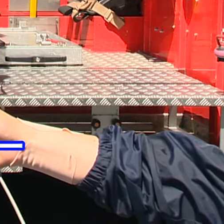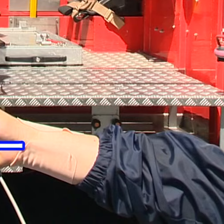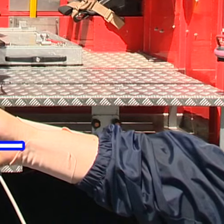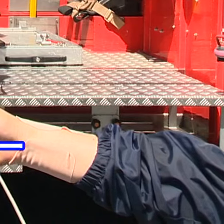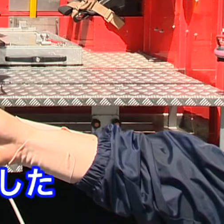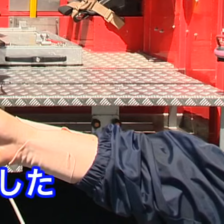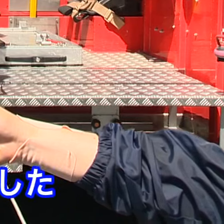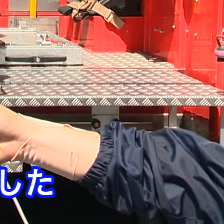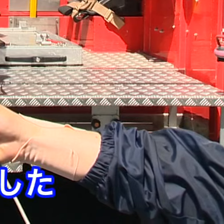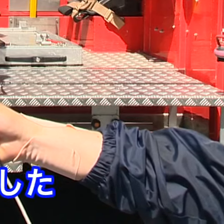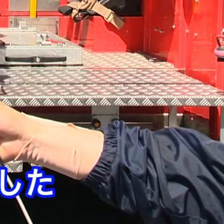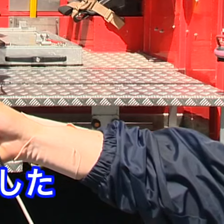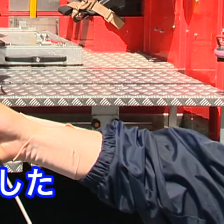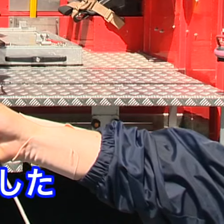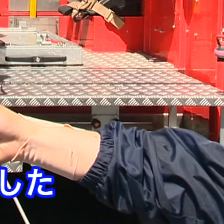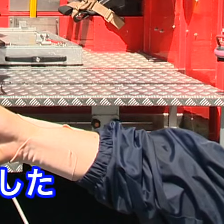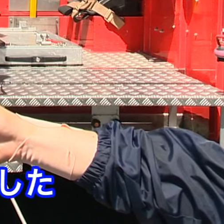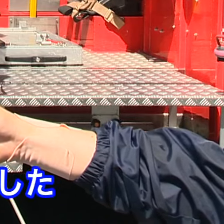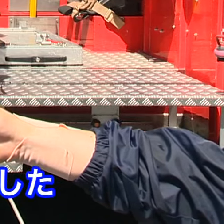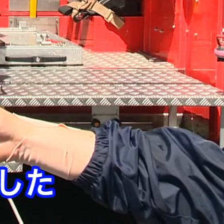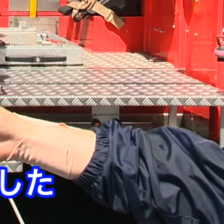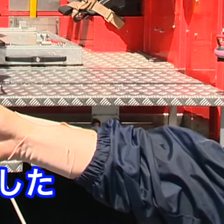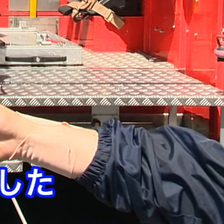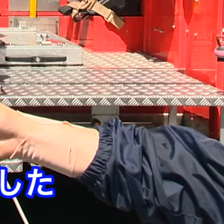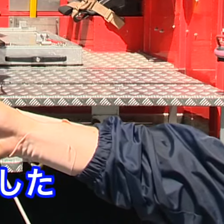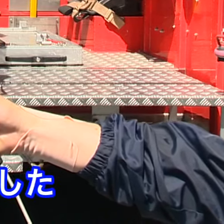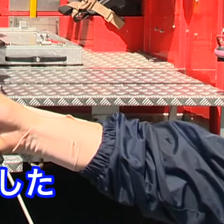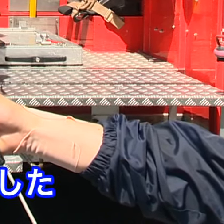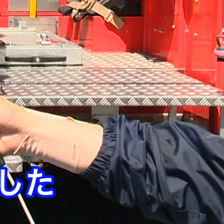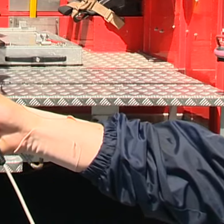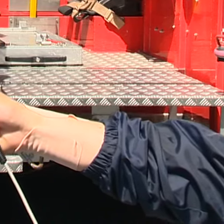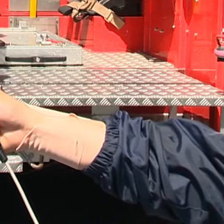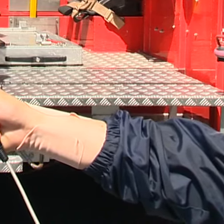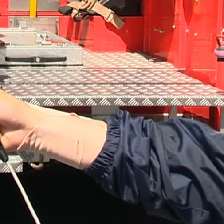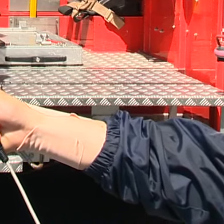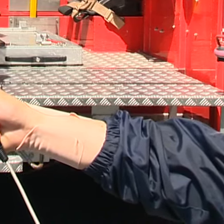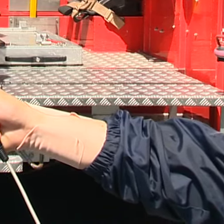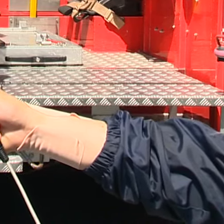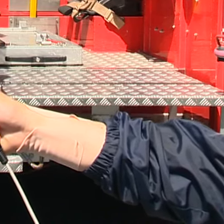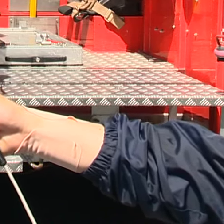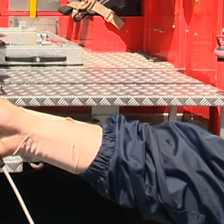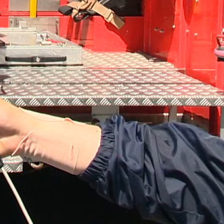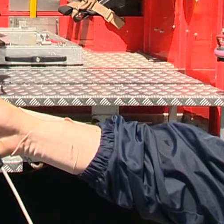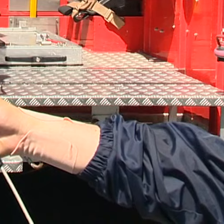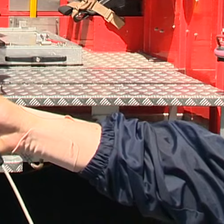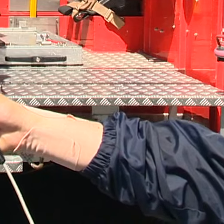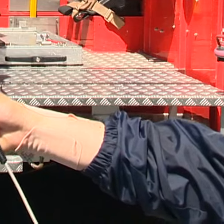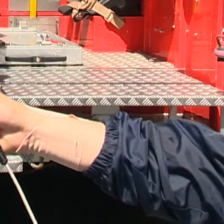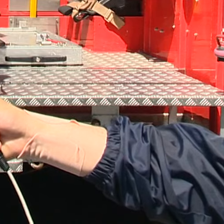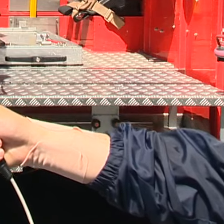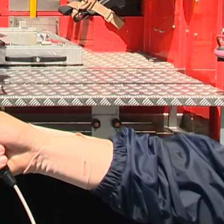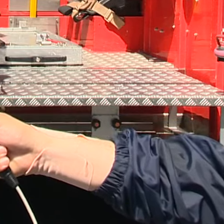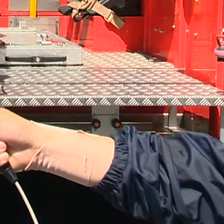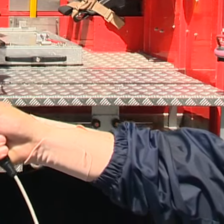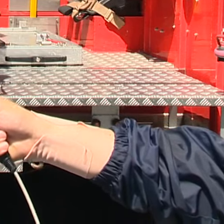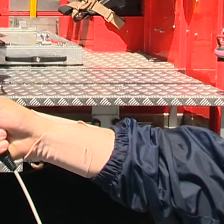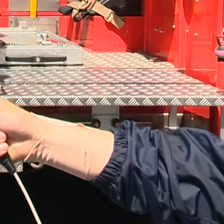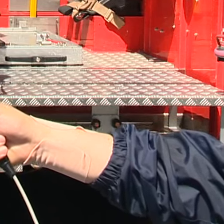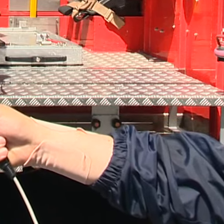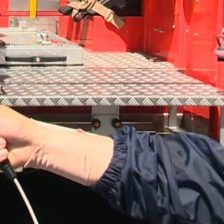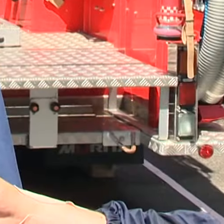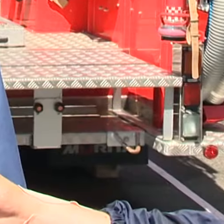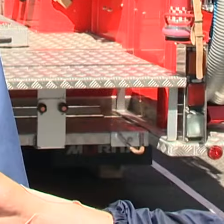方、たくさんのサポートのおかげで本日無事に終えることができました。充実した3ヶ月でした。ありがとうございました。